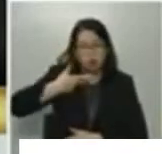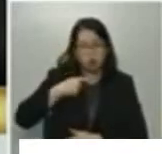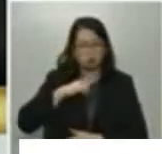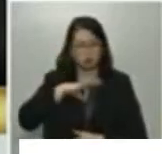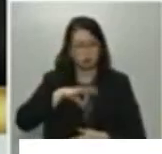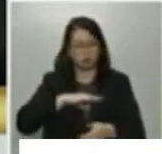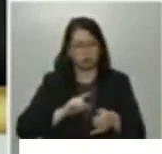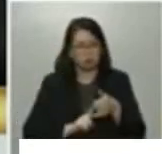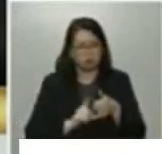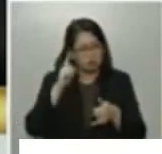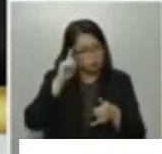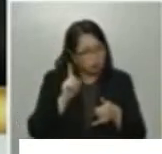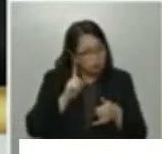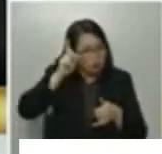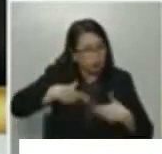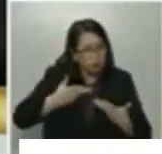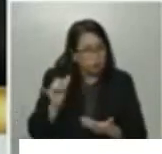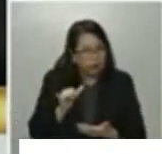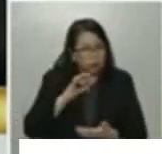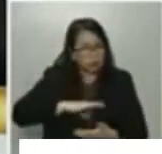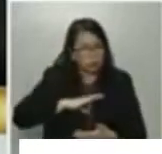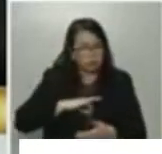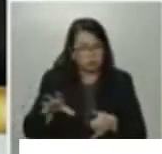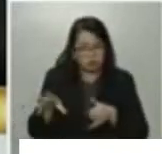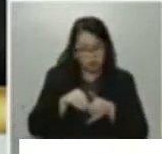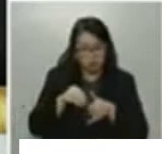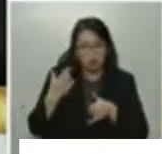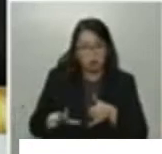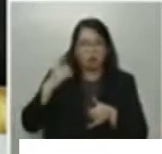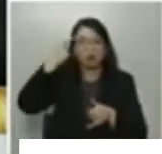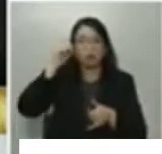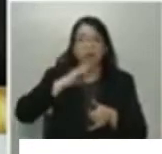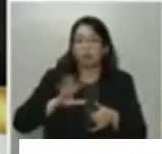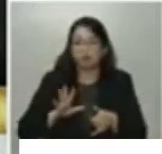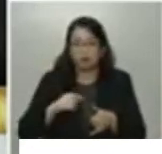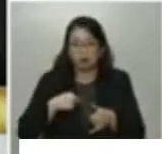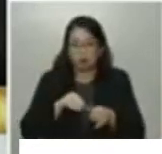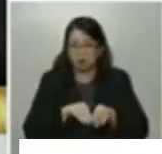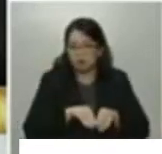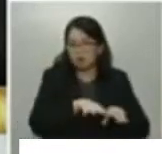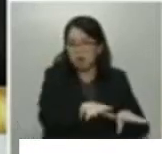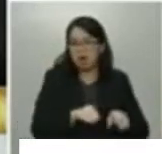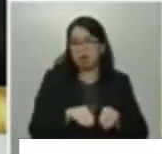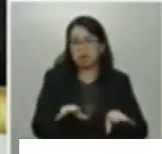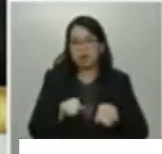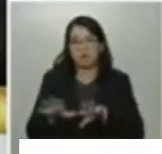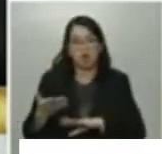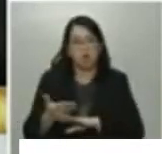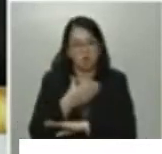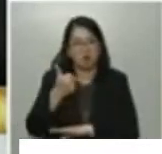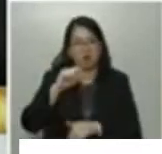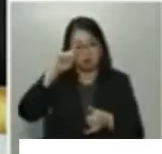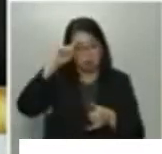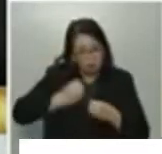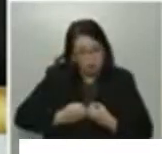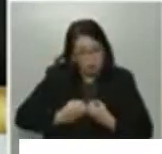จะแพร่เชื้อคนที่เป็นโรคคนที่ได้รับเชื้อสามารถจะแพร่เชื้อไปสู่คนอื่นได้ก่อนที่จะมีอา